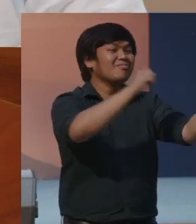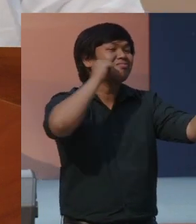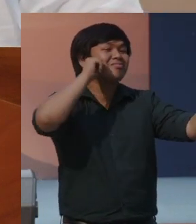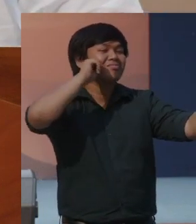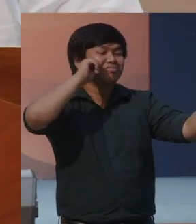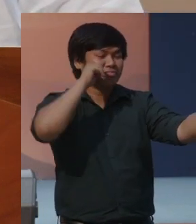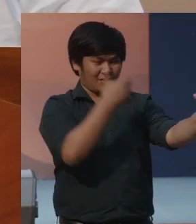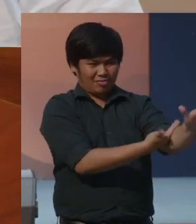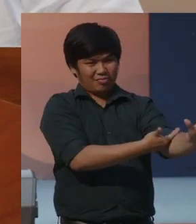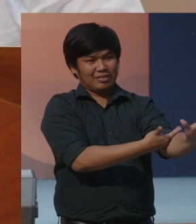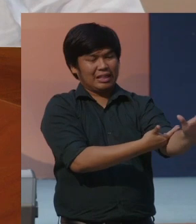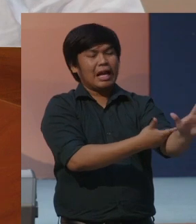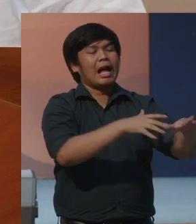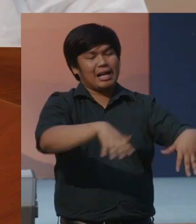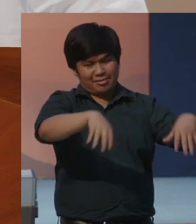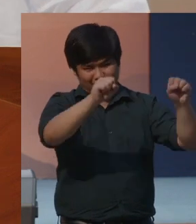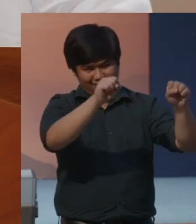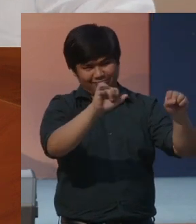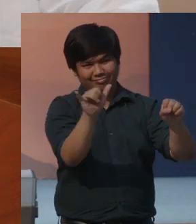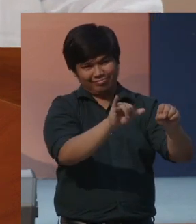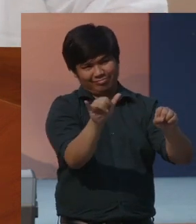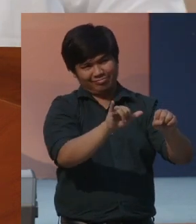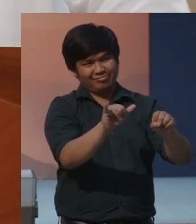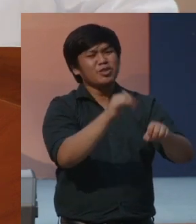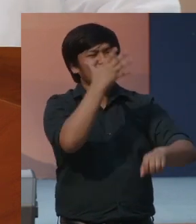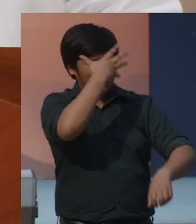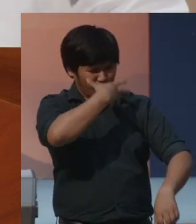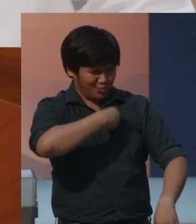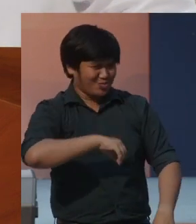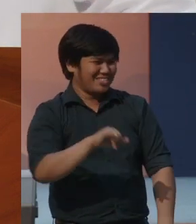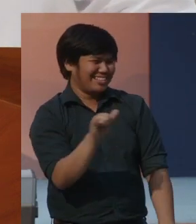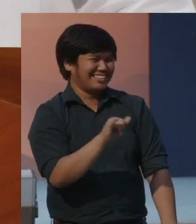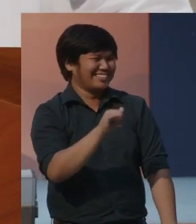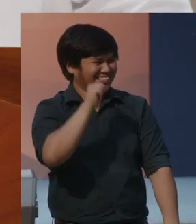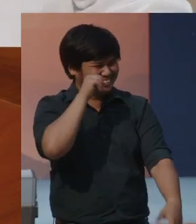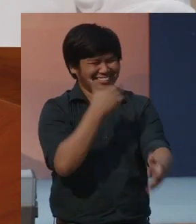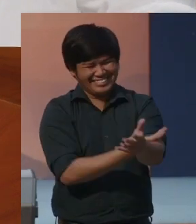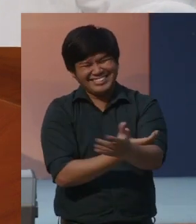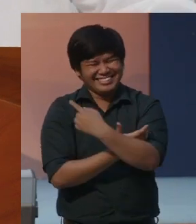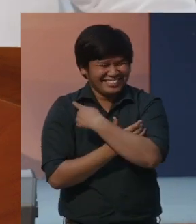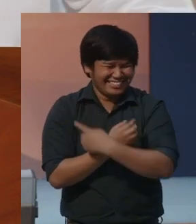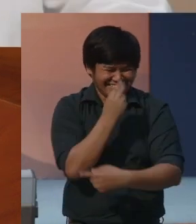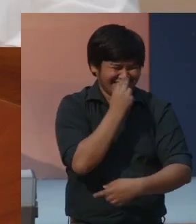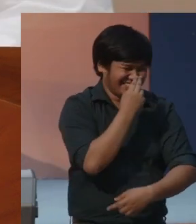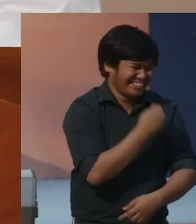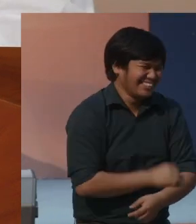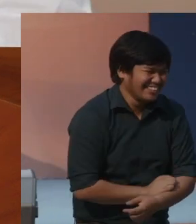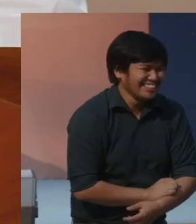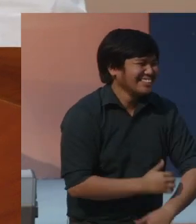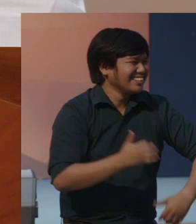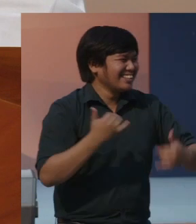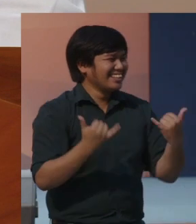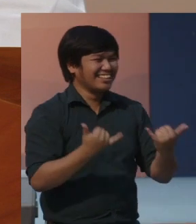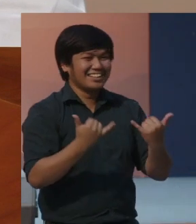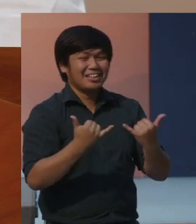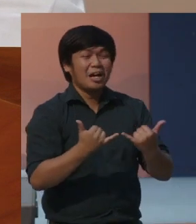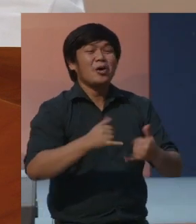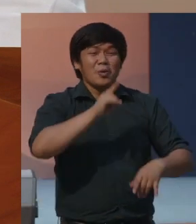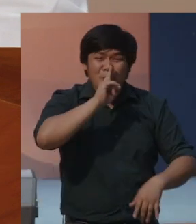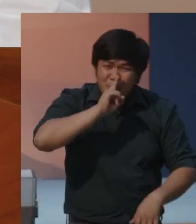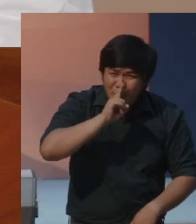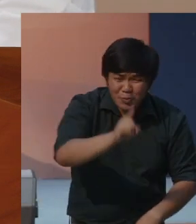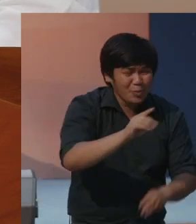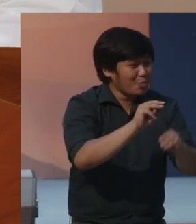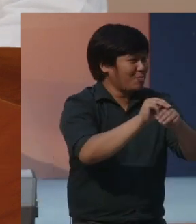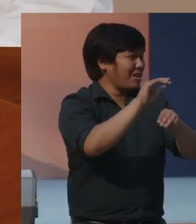at adopted din. At walang kasing ganda yung aking daughter. No? So mga kapatid, nangyayari po ang mga